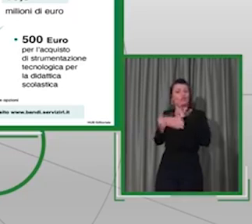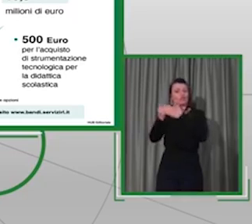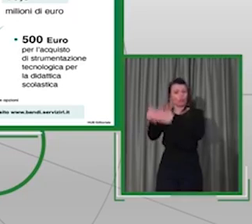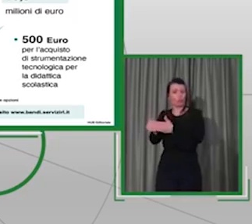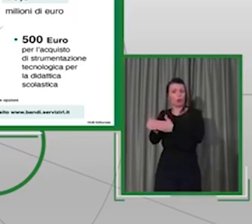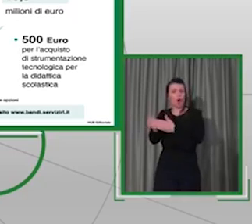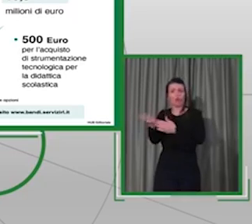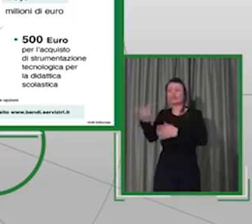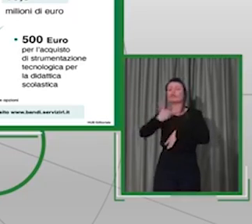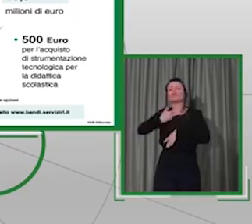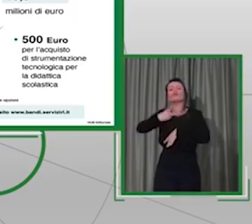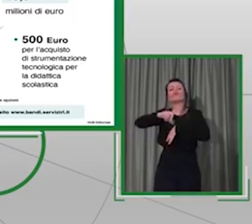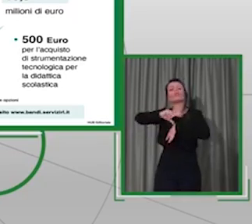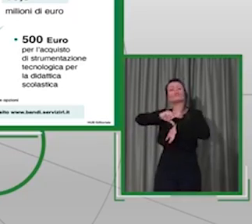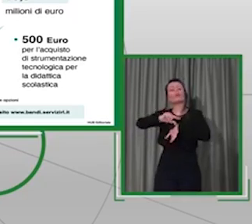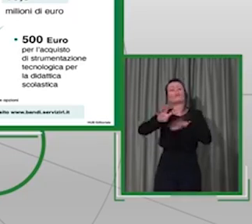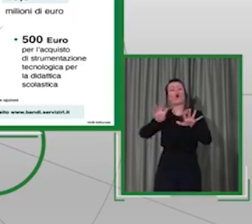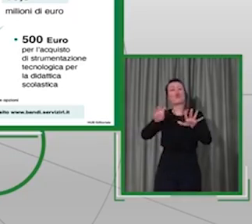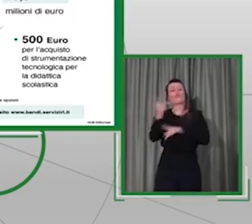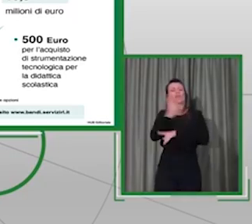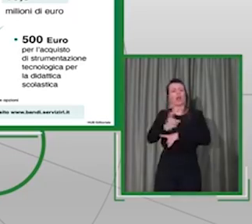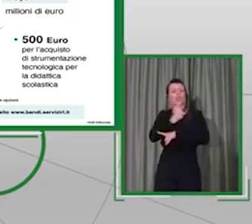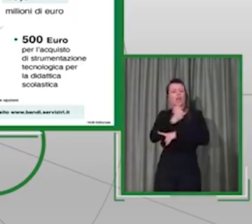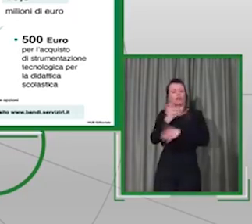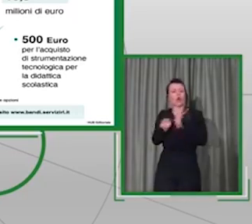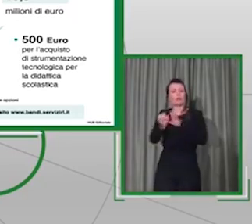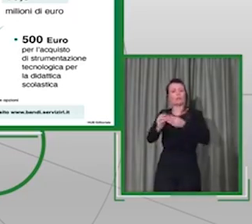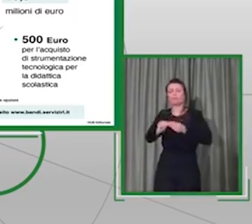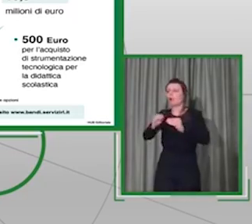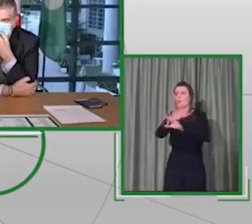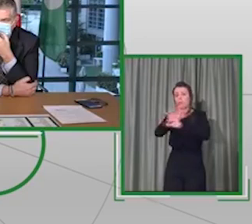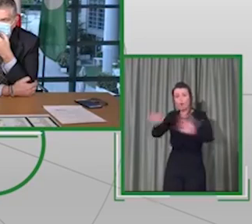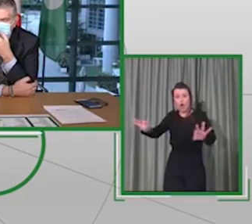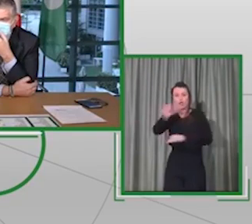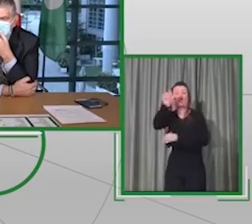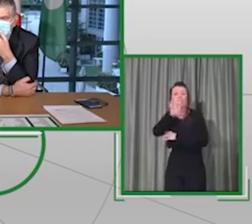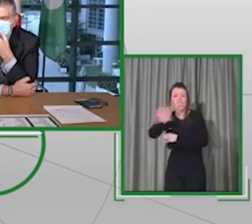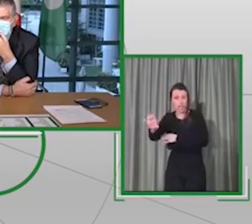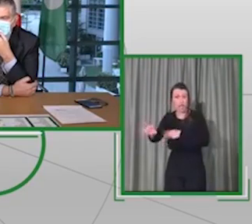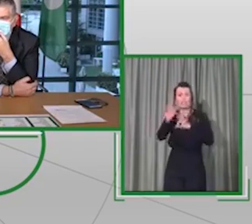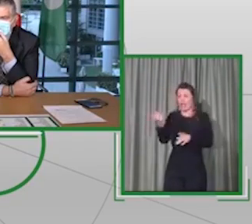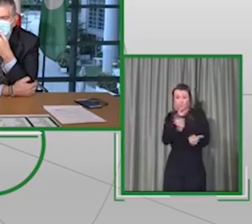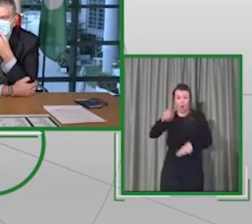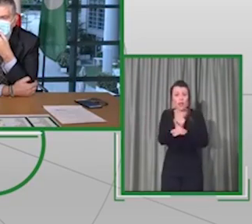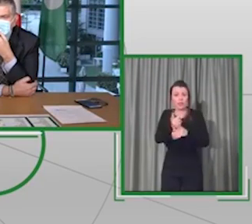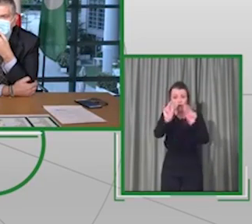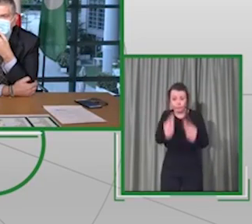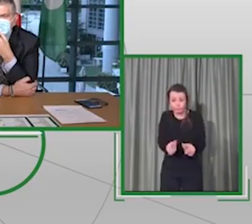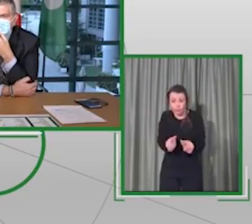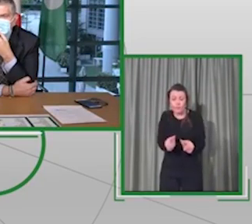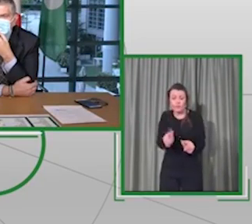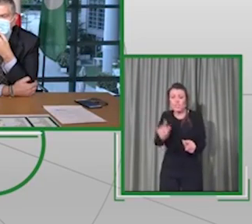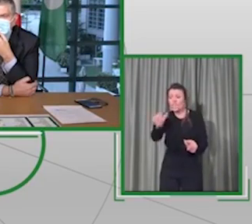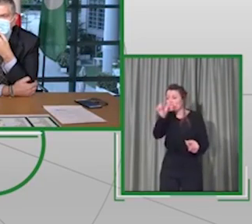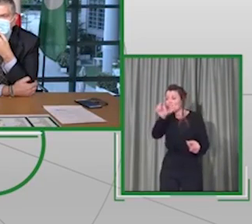produrre l'ISE quindi all'atto della domanda chi non avrà ancora l'attestazione ISE in corso di validità potrà avere